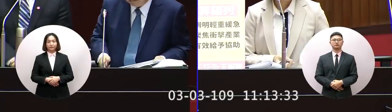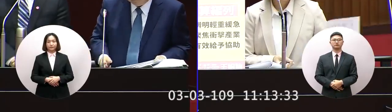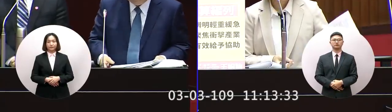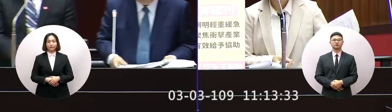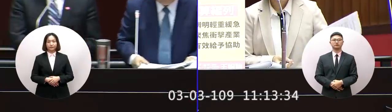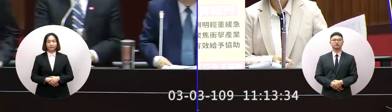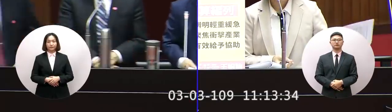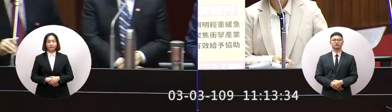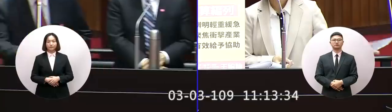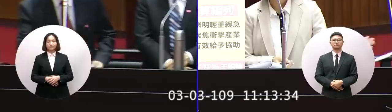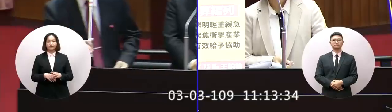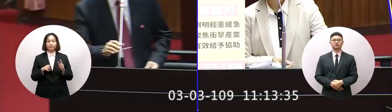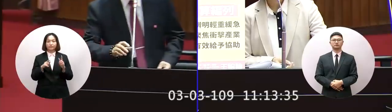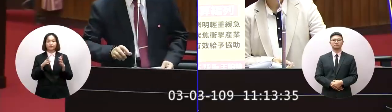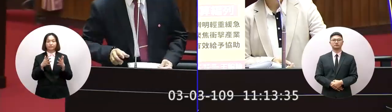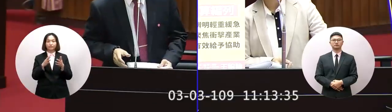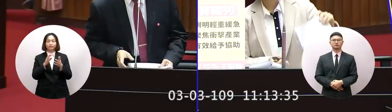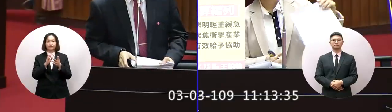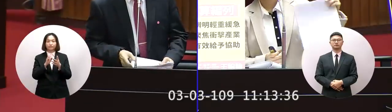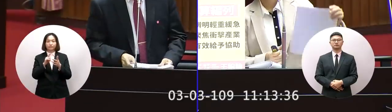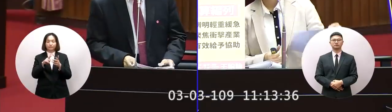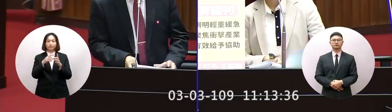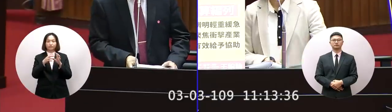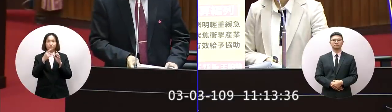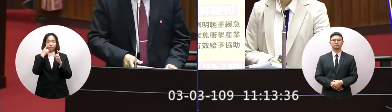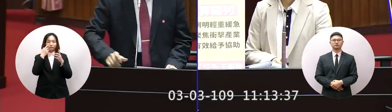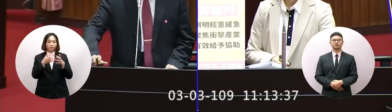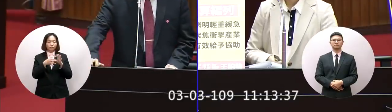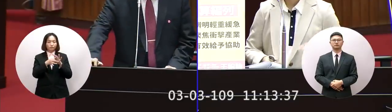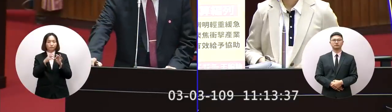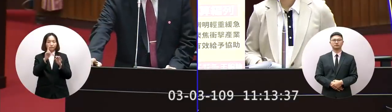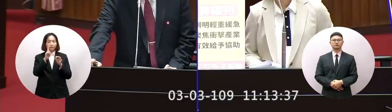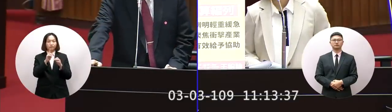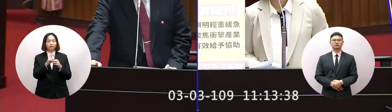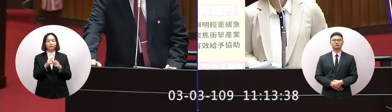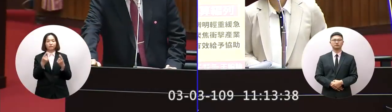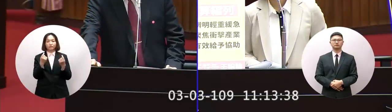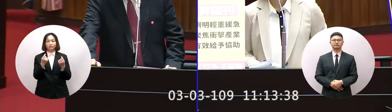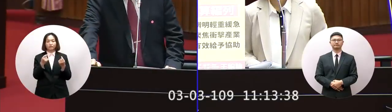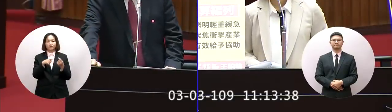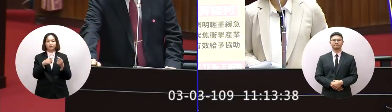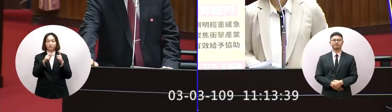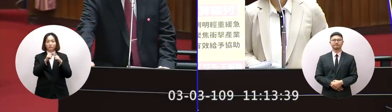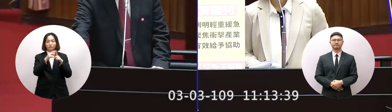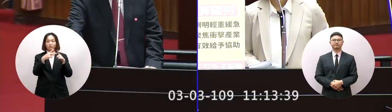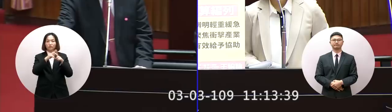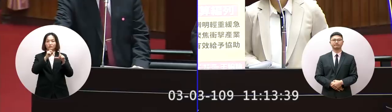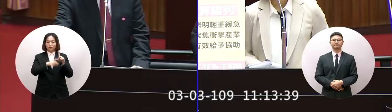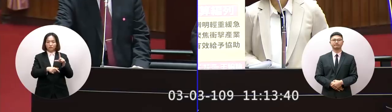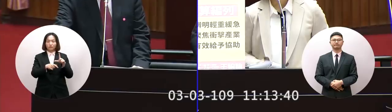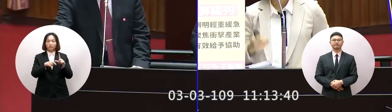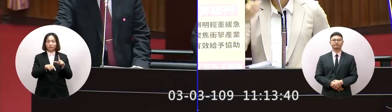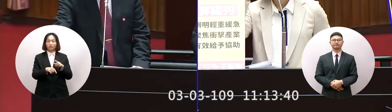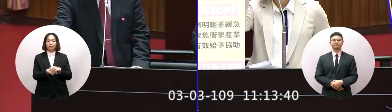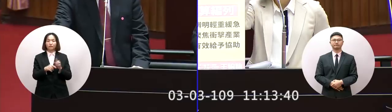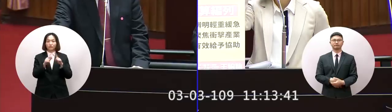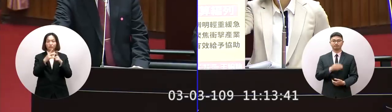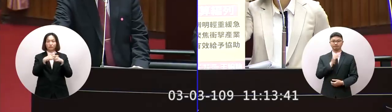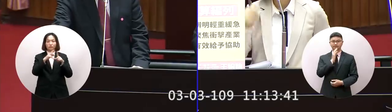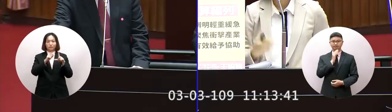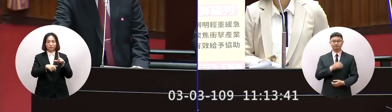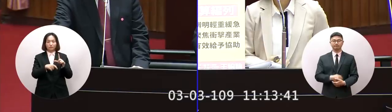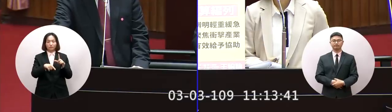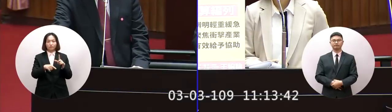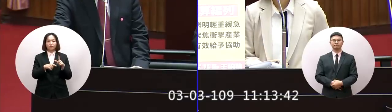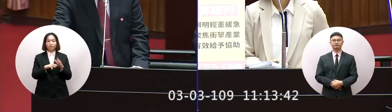立功 大概委员在关心的就是所谓的像这些中小企业， 是 那中小企